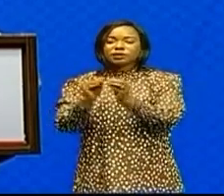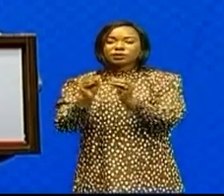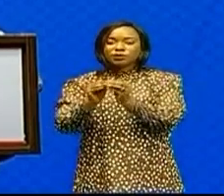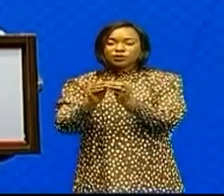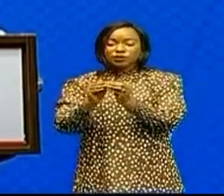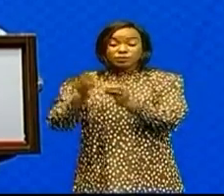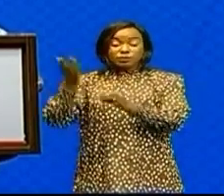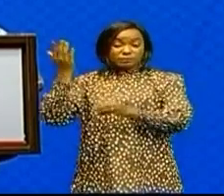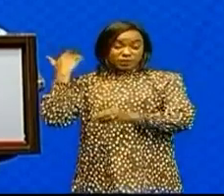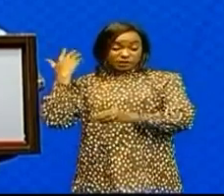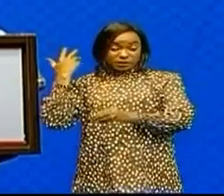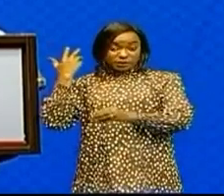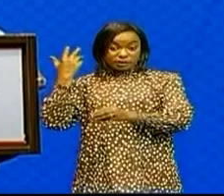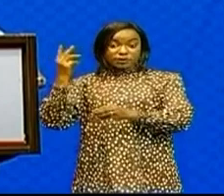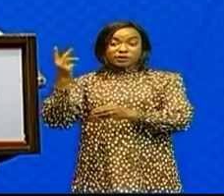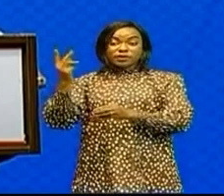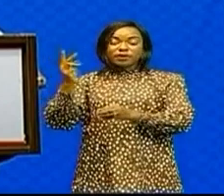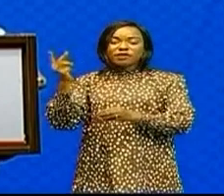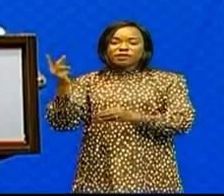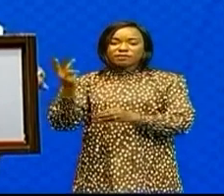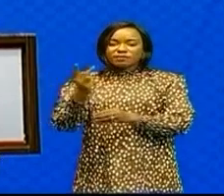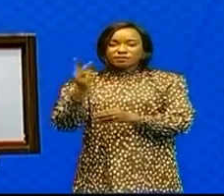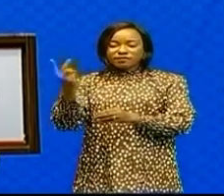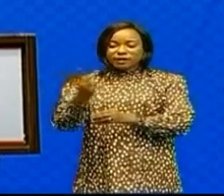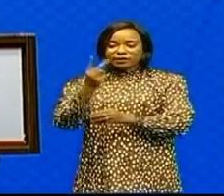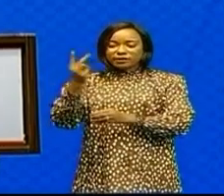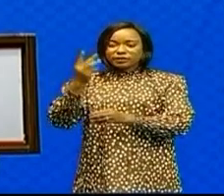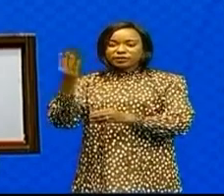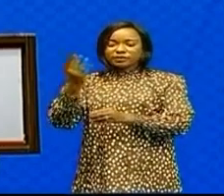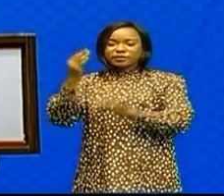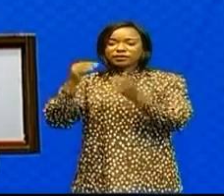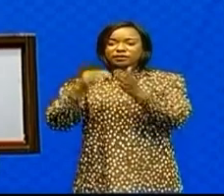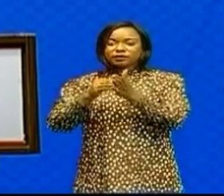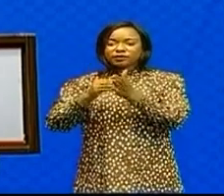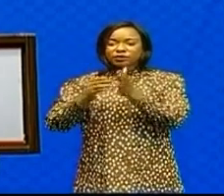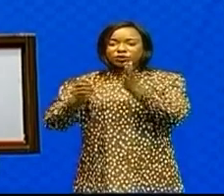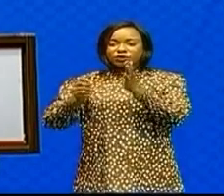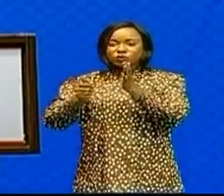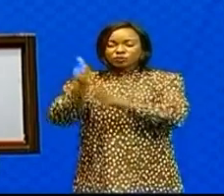tenue le vendredi 29 octobre 2021.